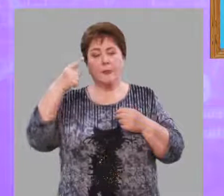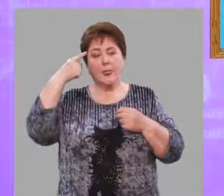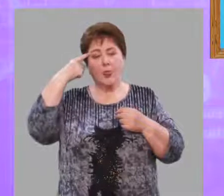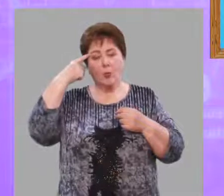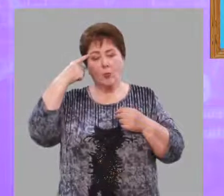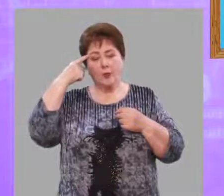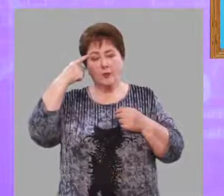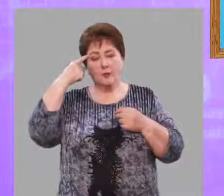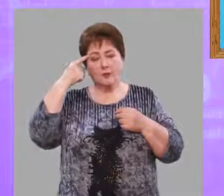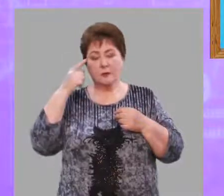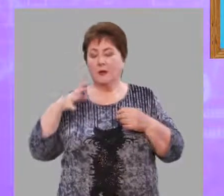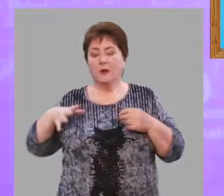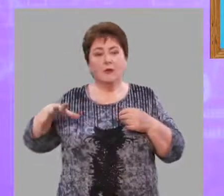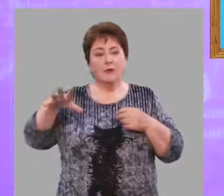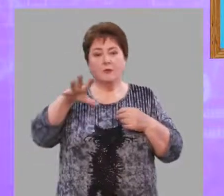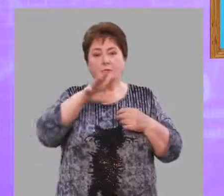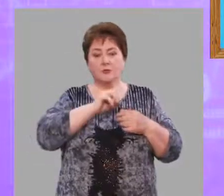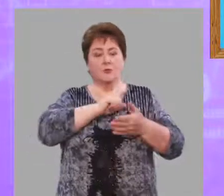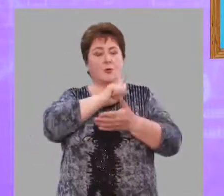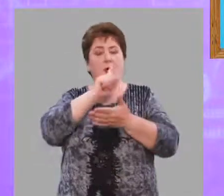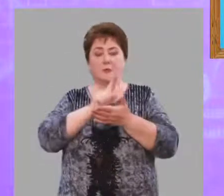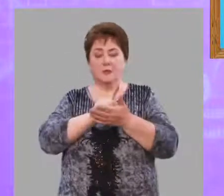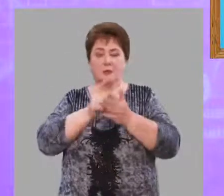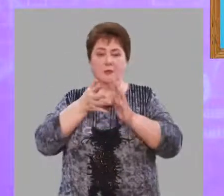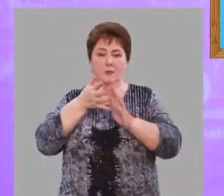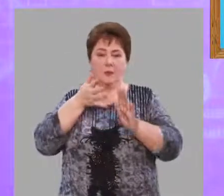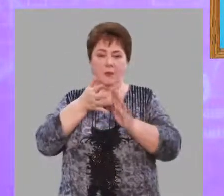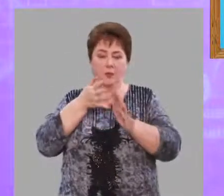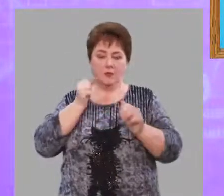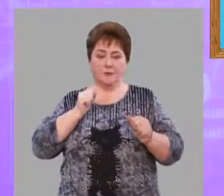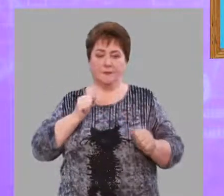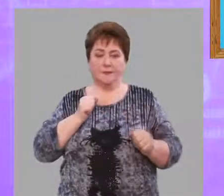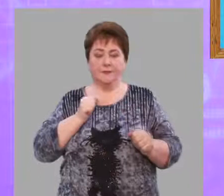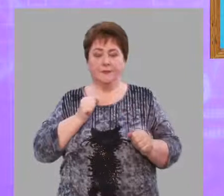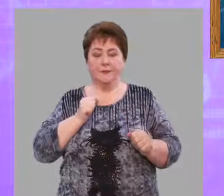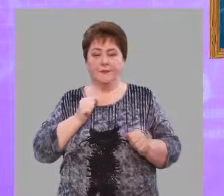Думайте, и вы все обязательно поймете.